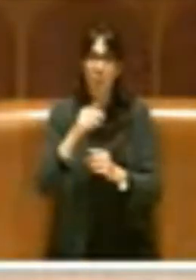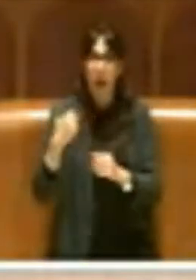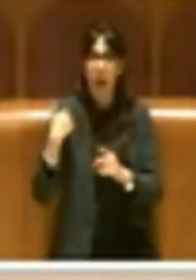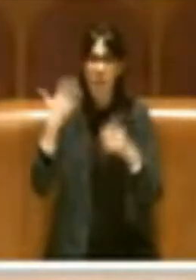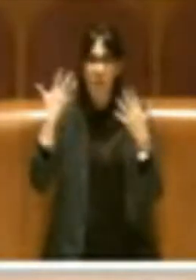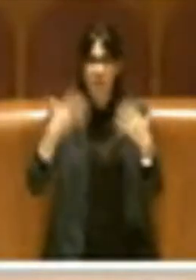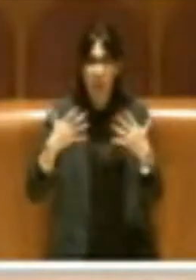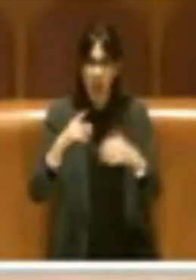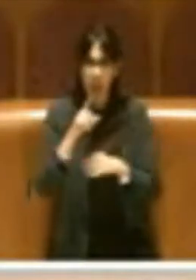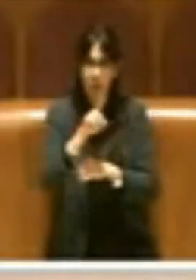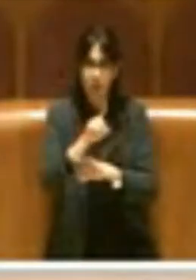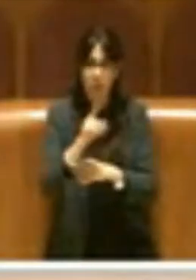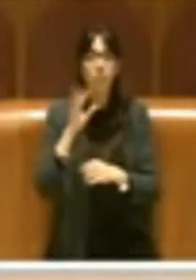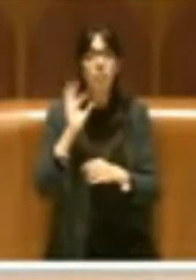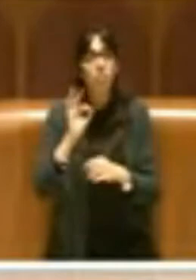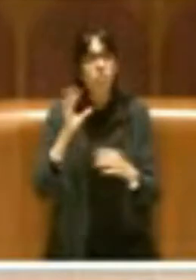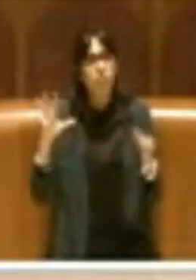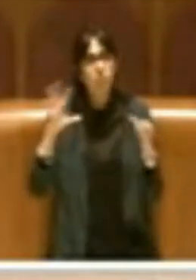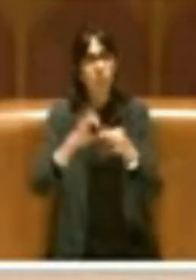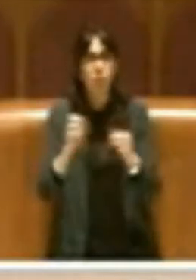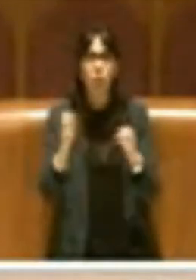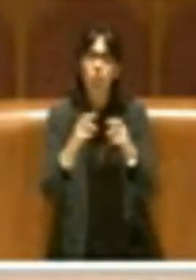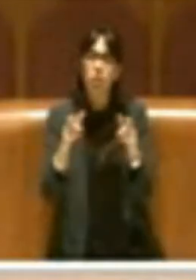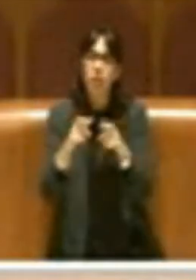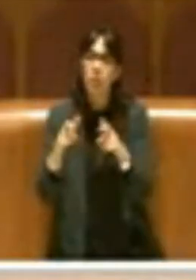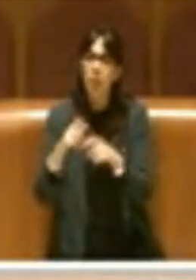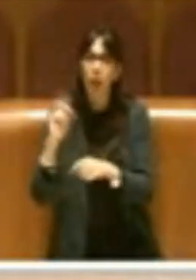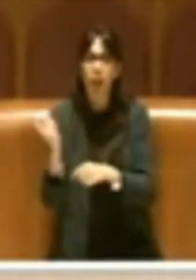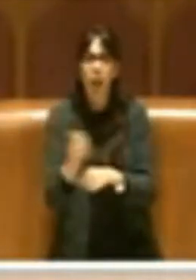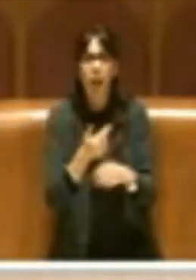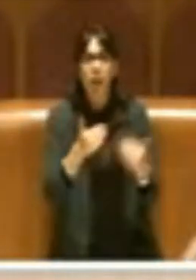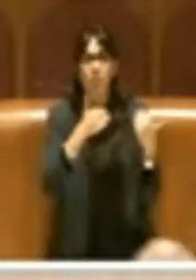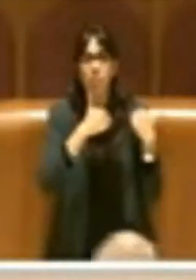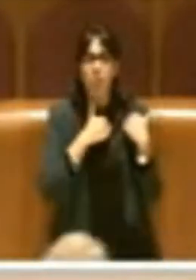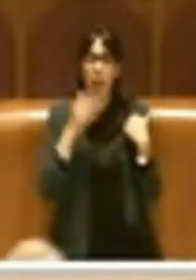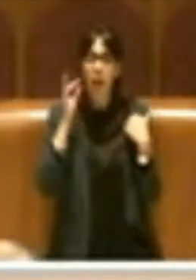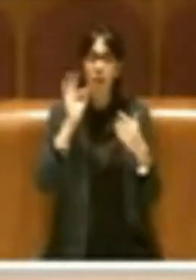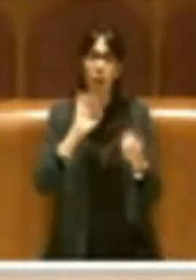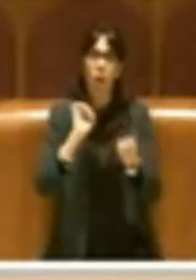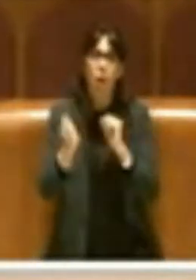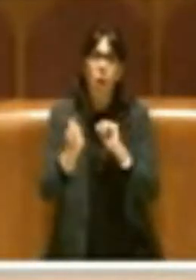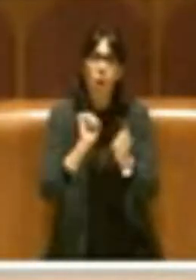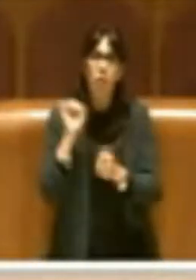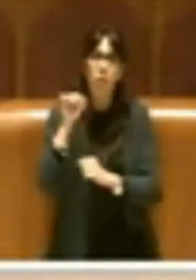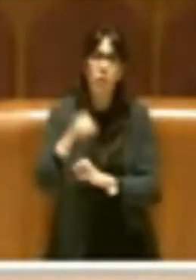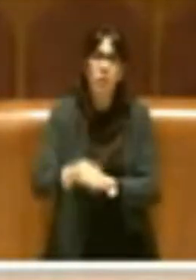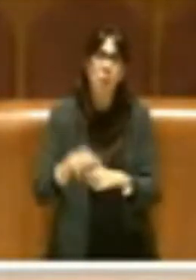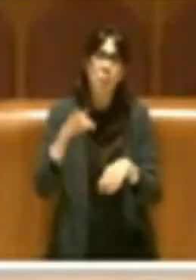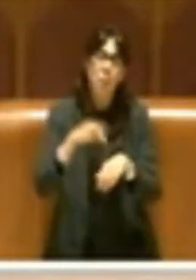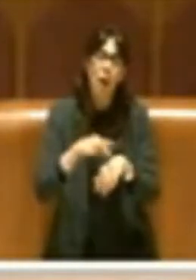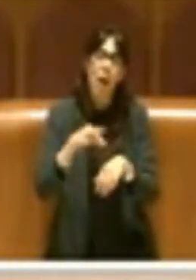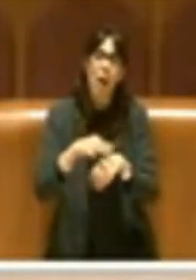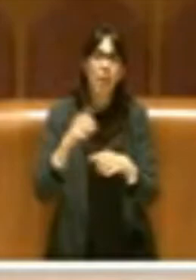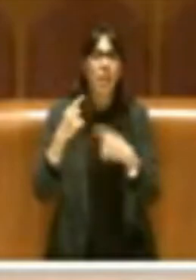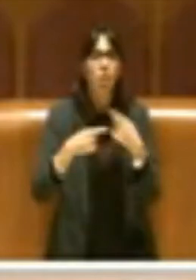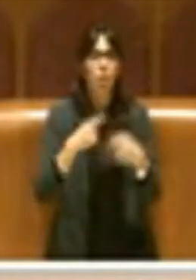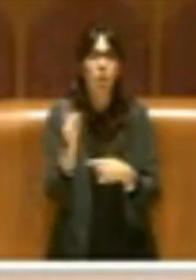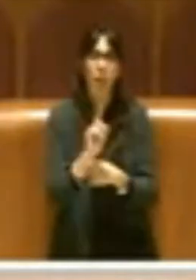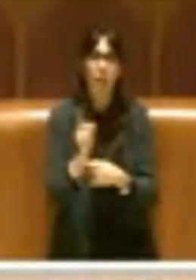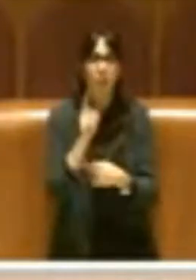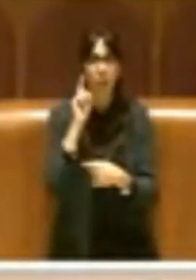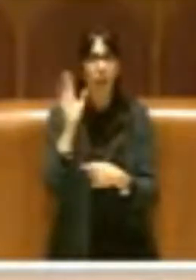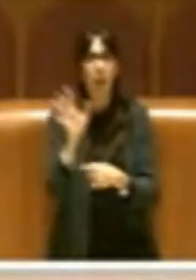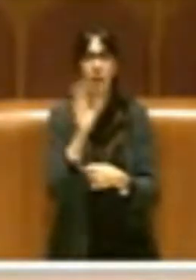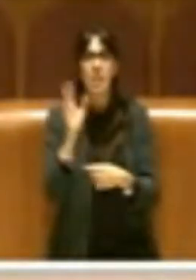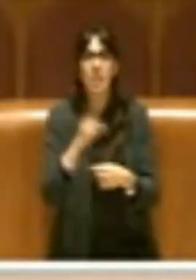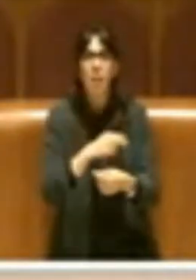dedicato appunto alle città che si impegnano per combattere le malattie non ereditarie, come ad esempio il